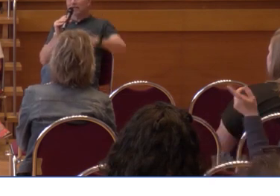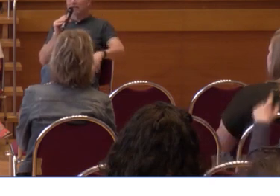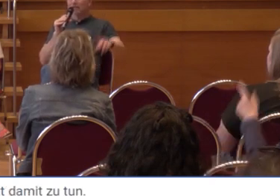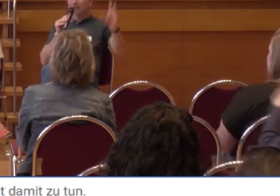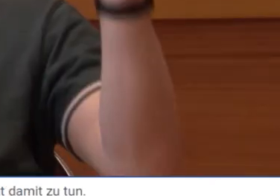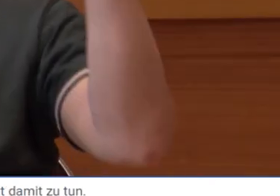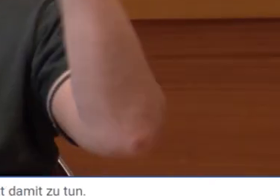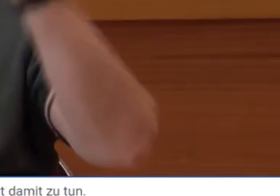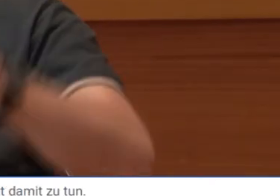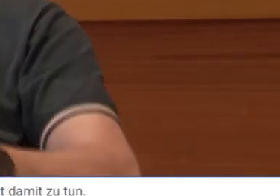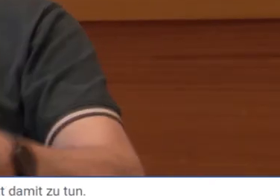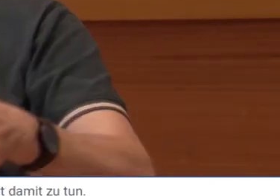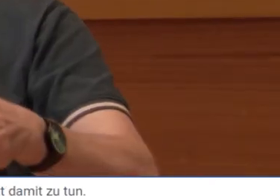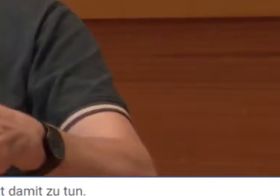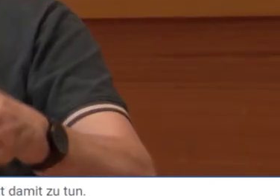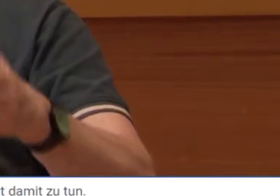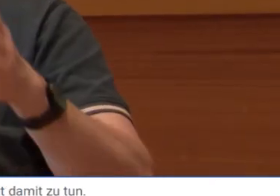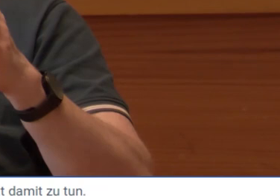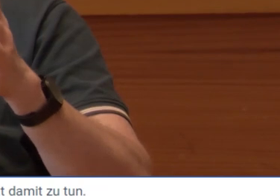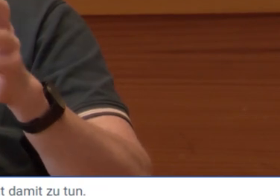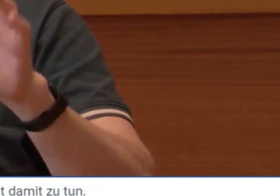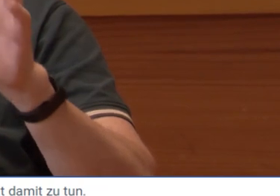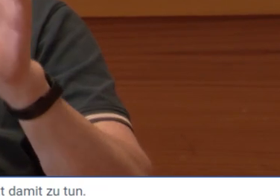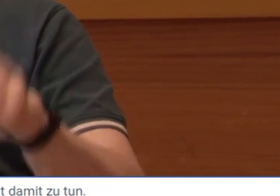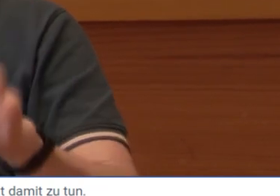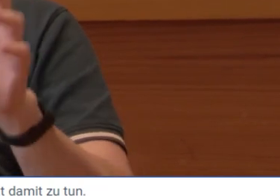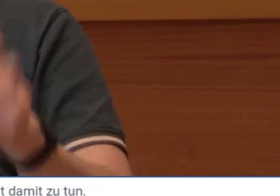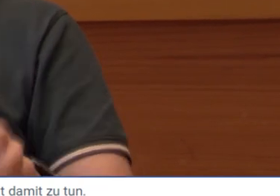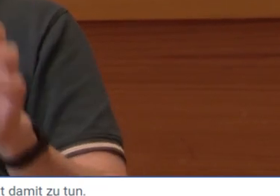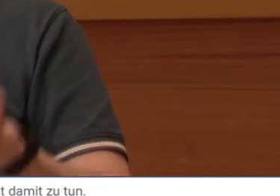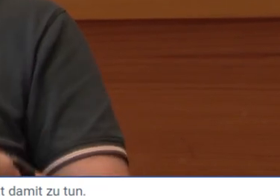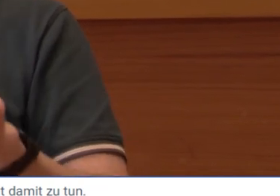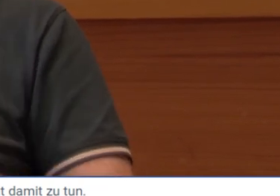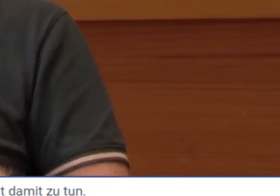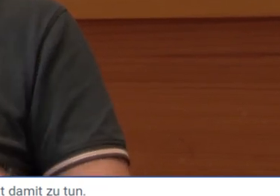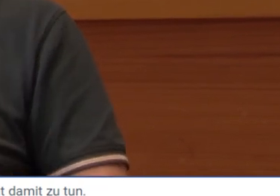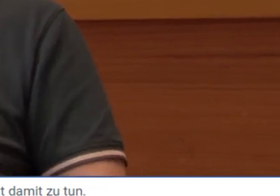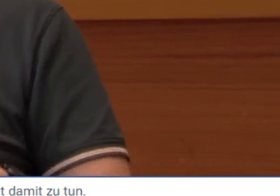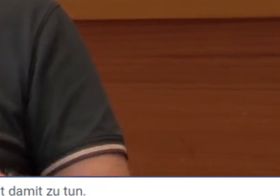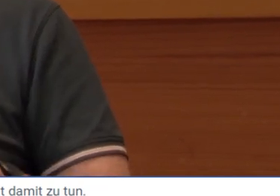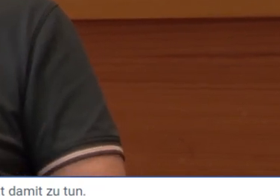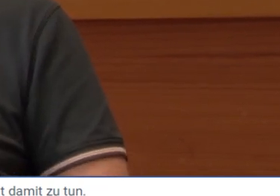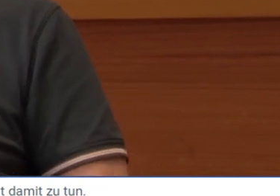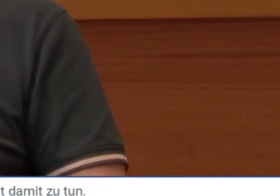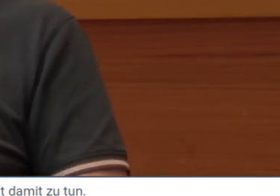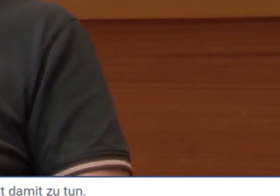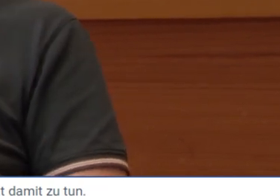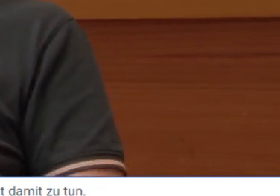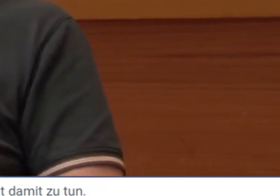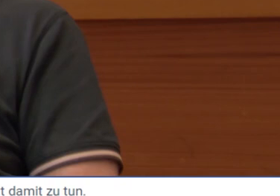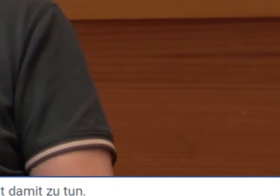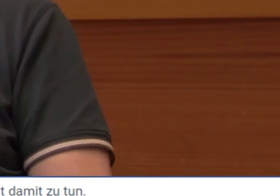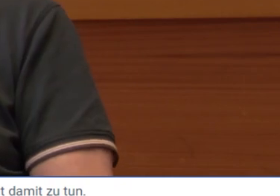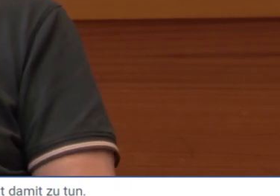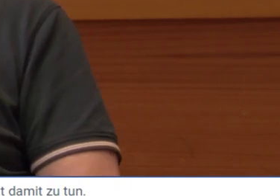muss die Grenze wäre sozusagen für die für die Eingliederungshilfe nach 35A für das Thema seelische Behinderung